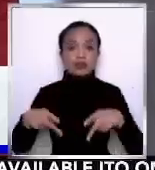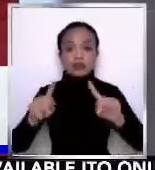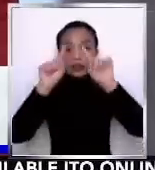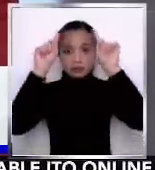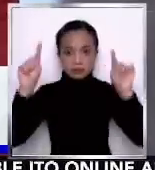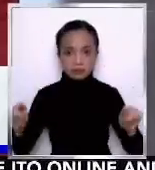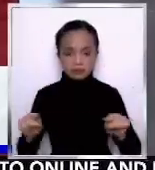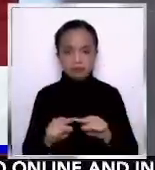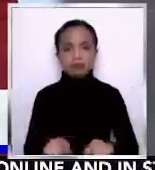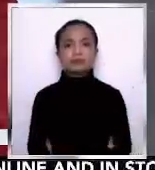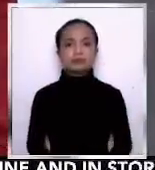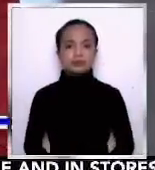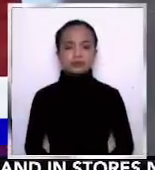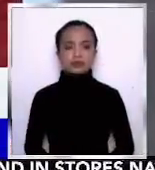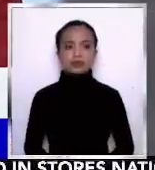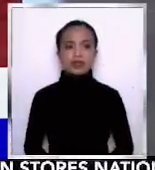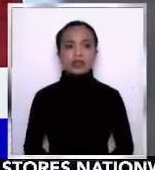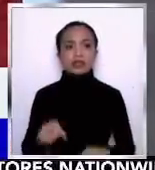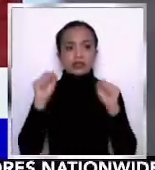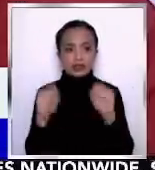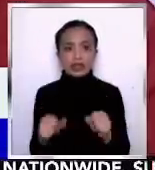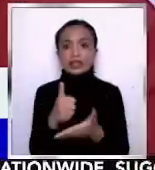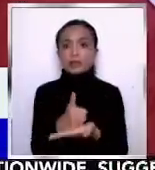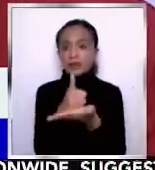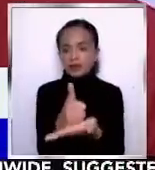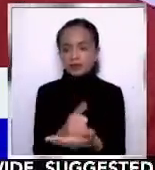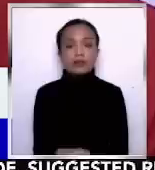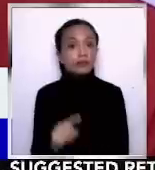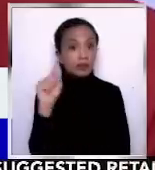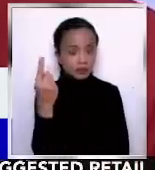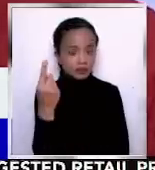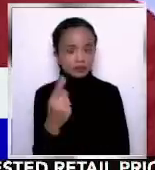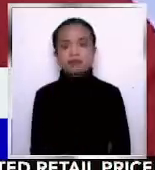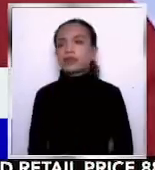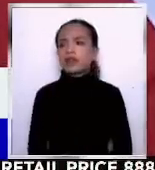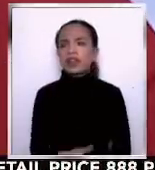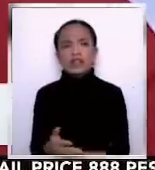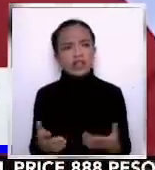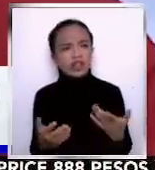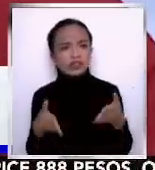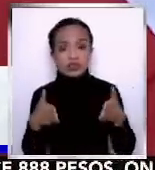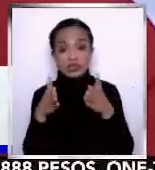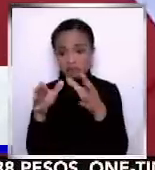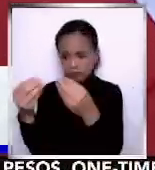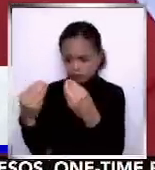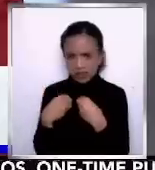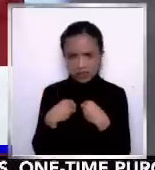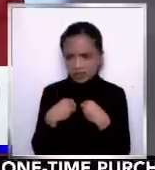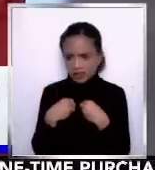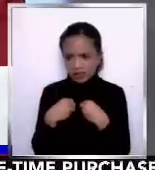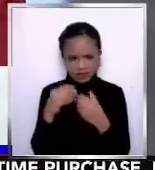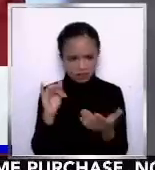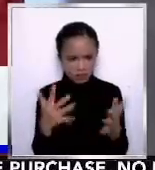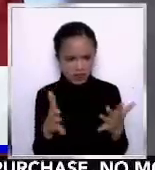Kahit papaano po makakatulong yan dahil unang-una, doon po sa rotang ibinigay sa amin, hindi naman kami kumikita doon eh. Pero